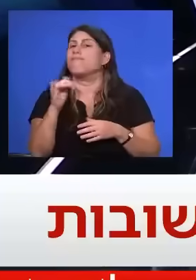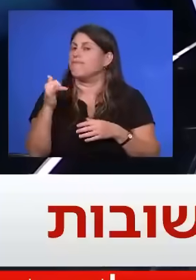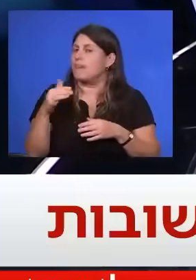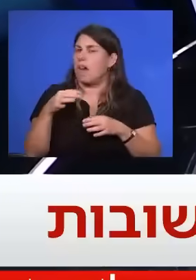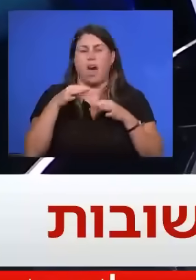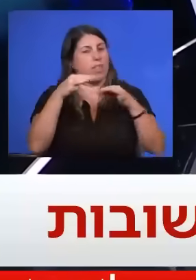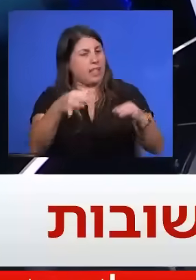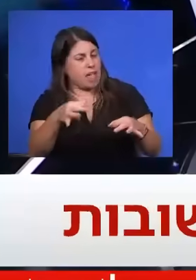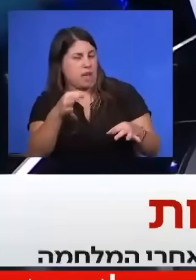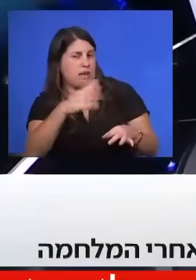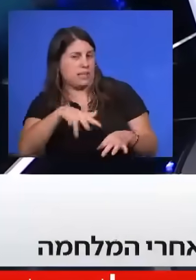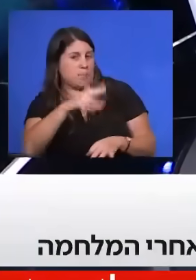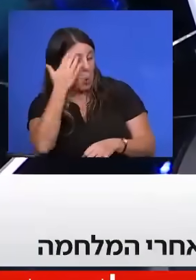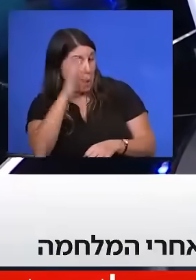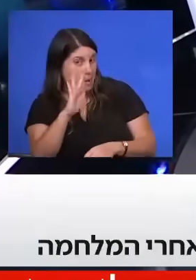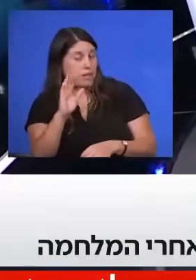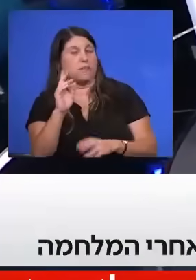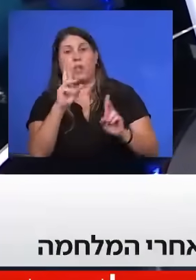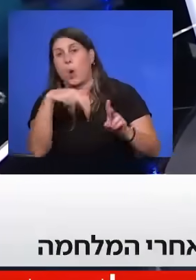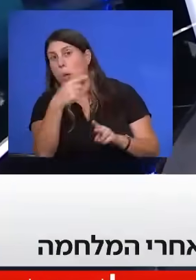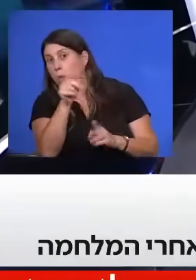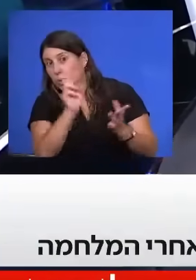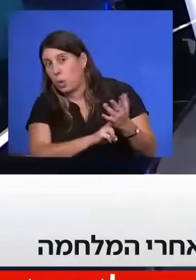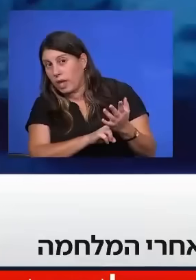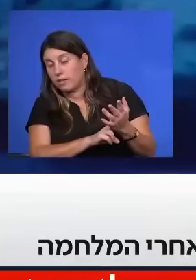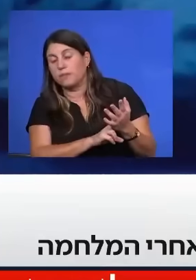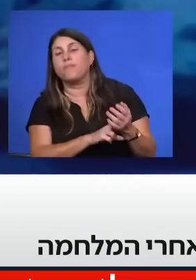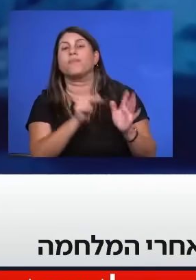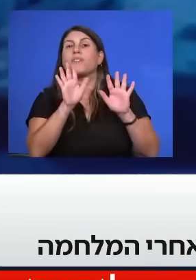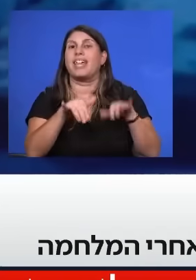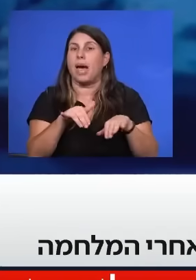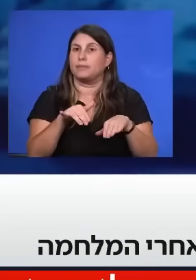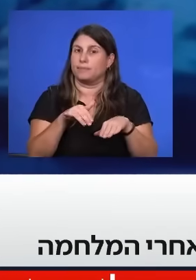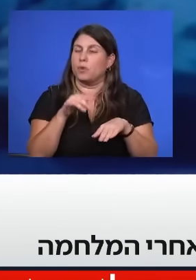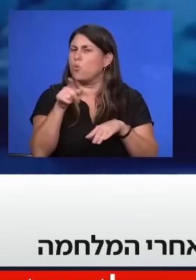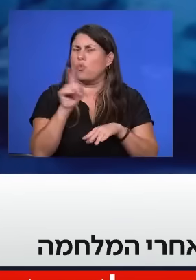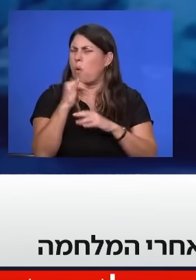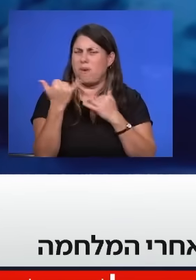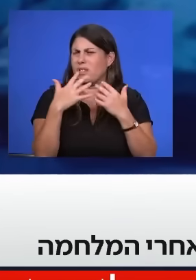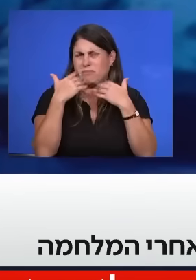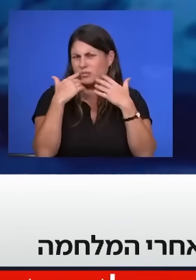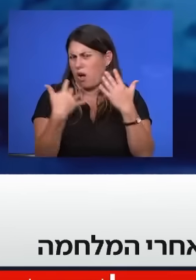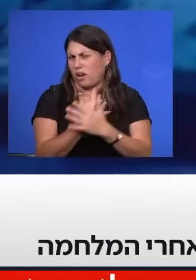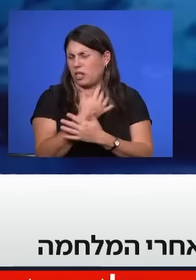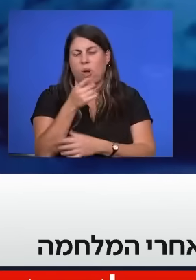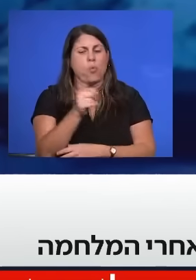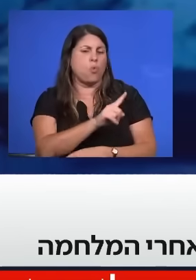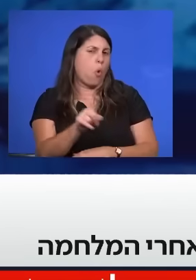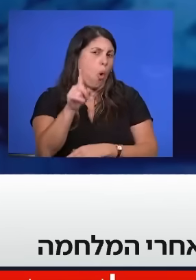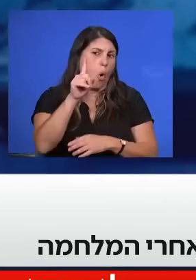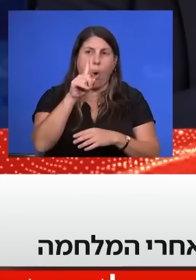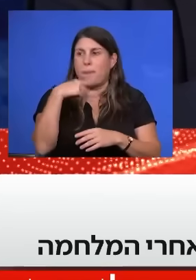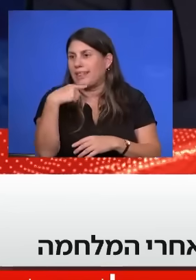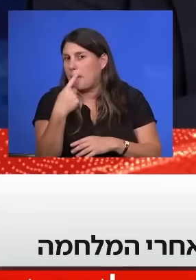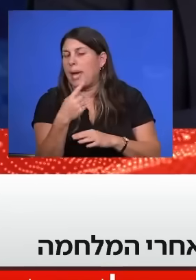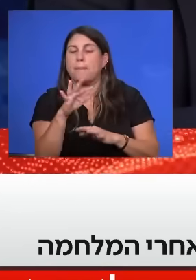אומר, זה יכול להיות שהוא צודק. ומעל הכל, הוא לא מביא איזה בשורה חדשה. הוא לא מדבר על מה המחיר שישראל, אם